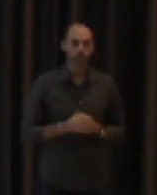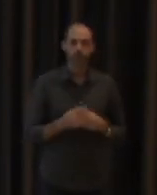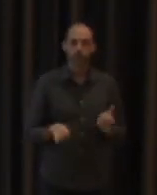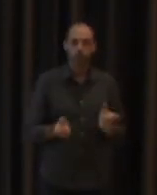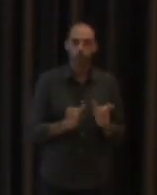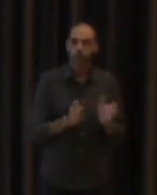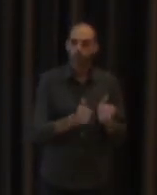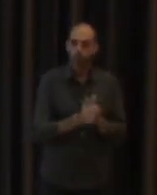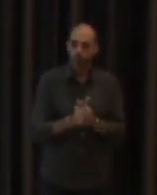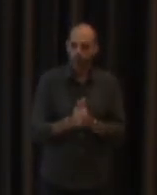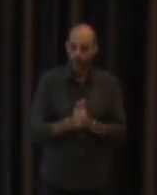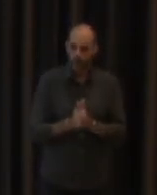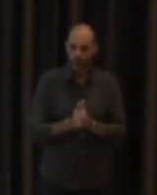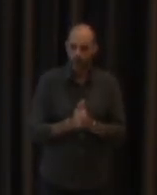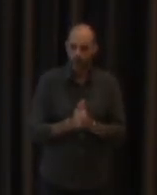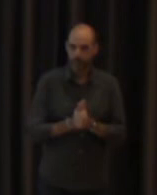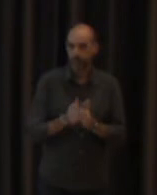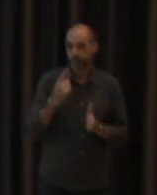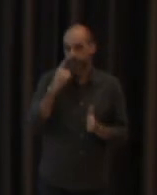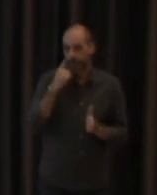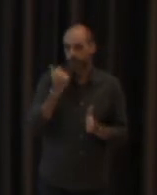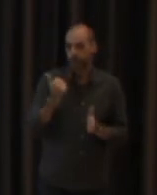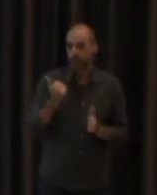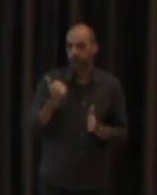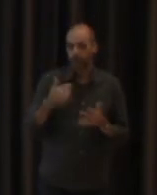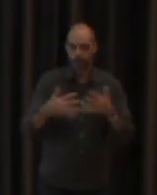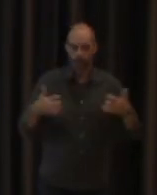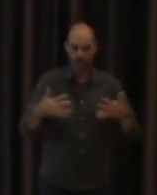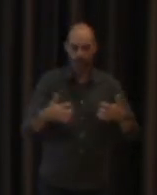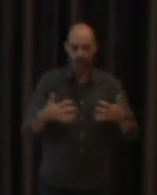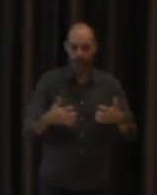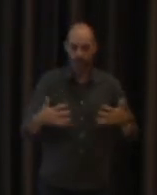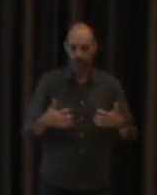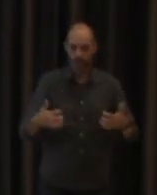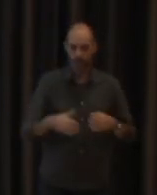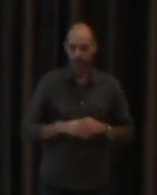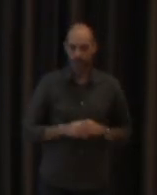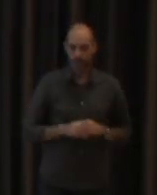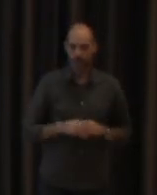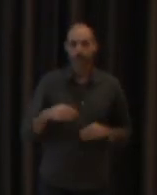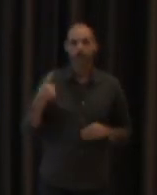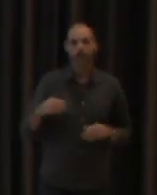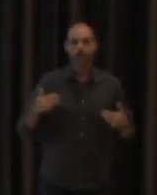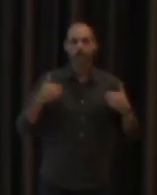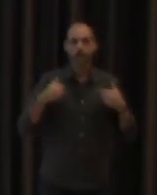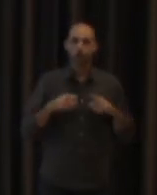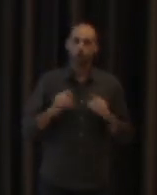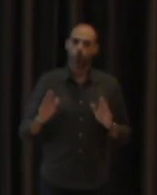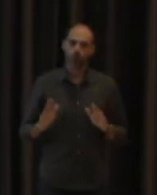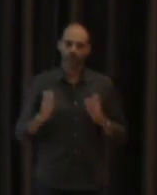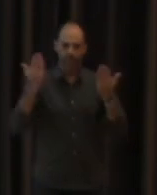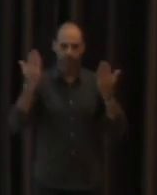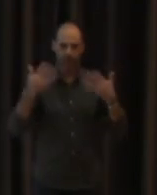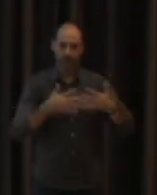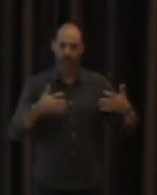de companyia o comitatiu, fixeu-vos que en aquestes frases té una funció de salvament, salva